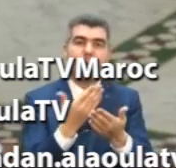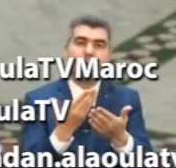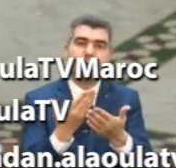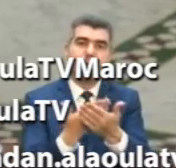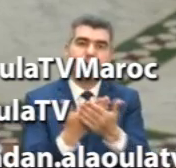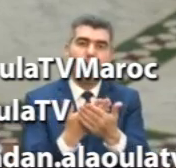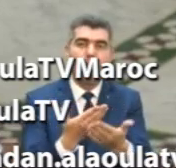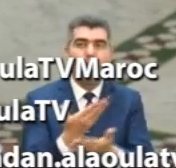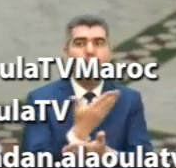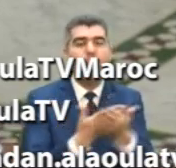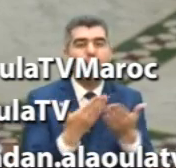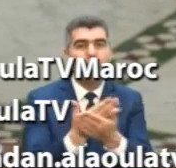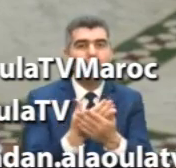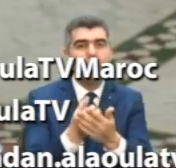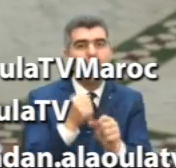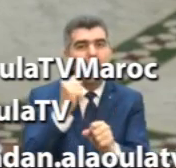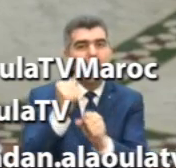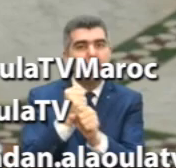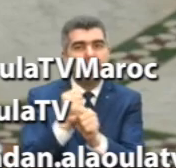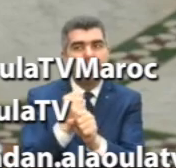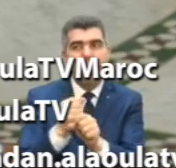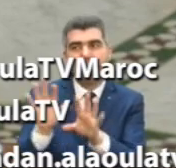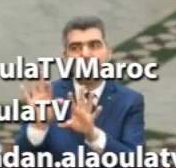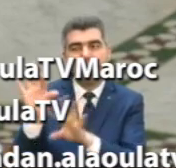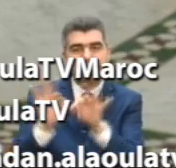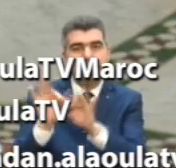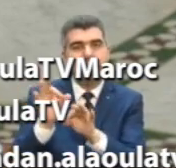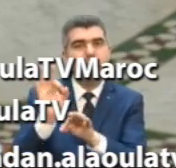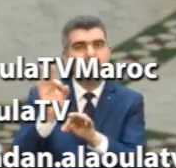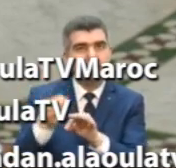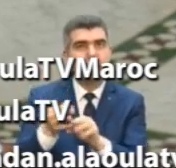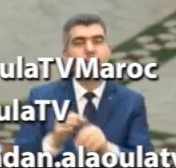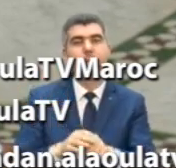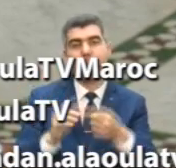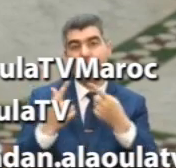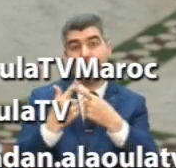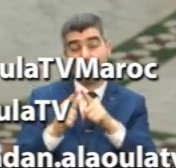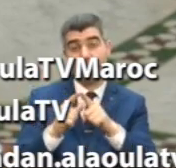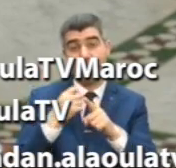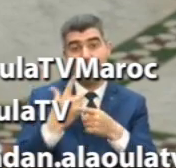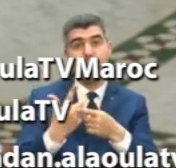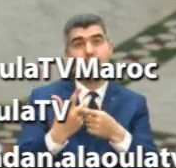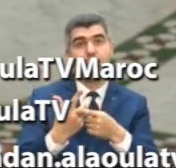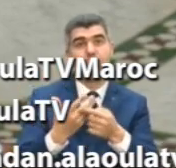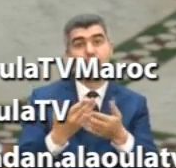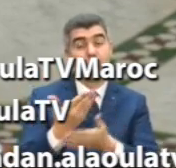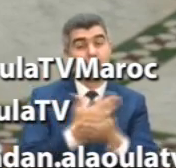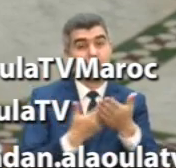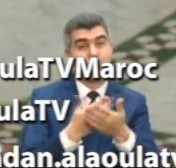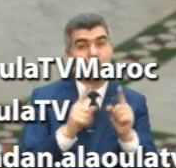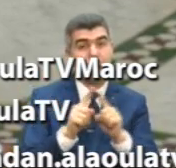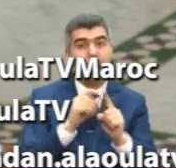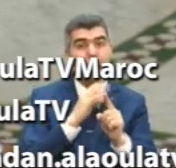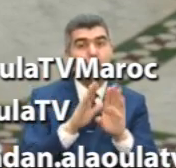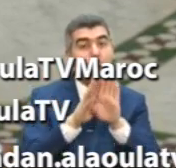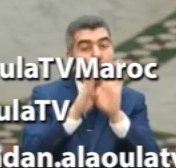في الحياة العملية للشباب، وذلك عبر تقوية الجسور والممرات بين النظام التربوي